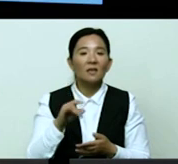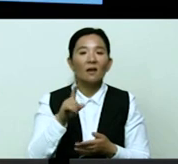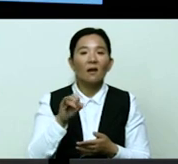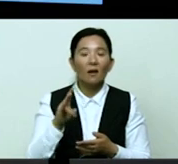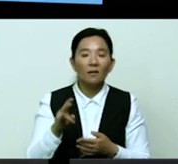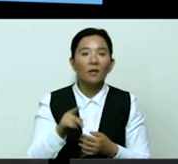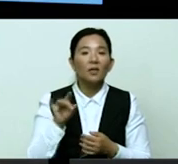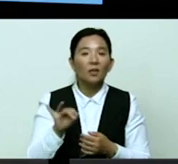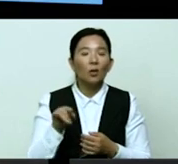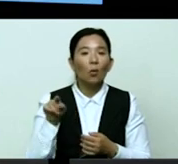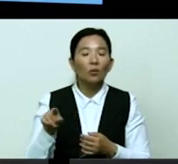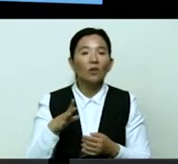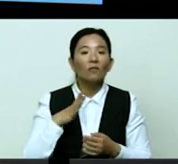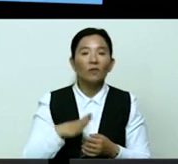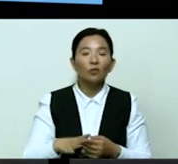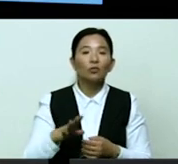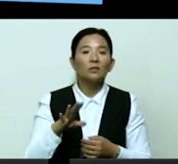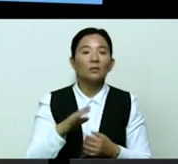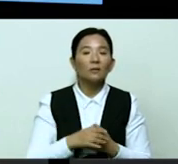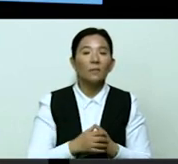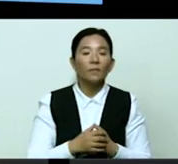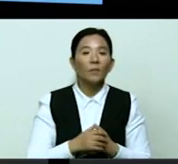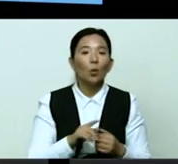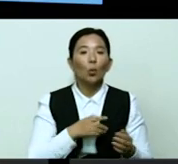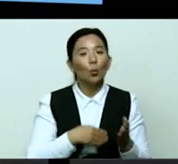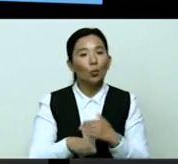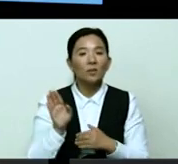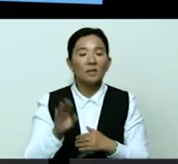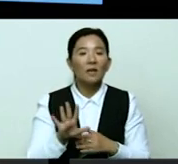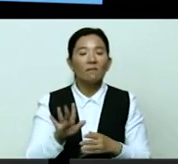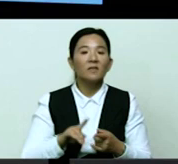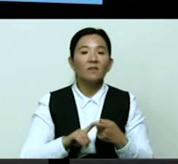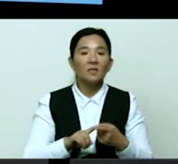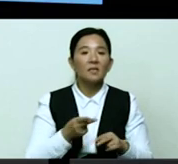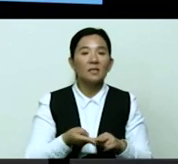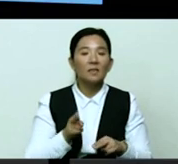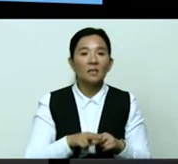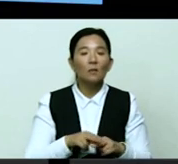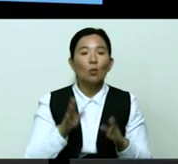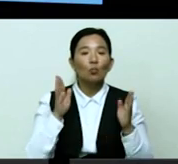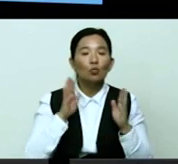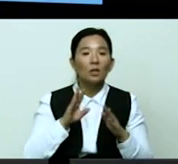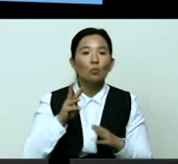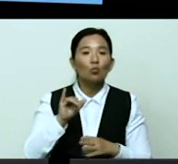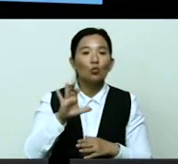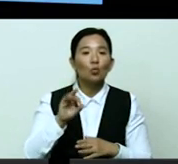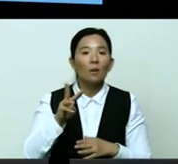Алакули хан, и он вынужден уйти. В связи с этим мусульман Кул